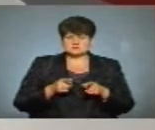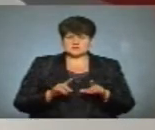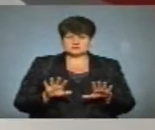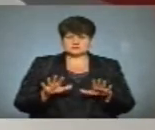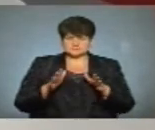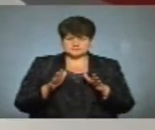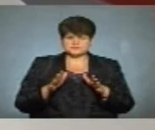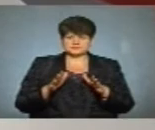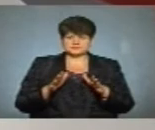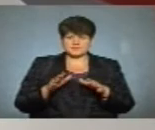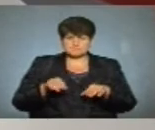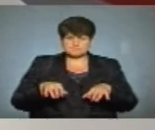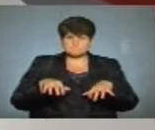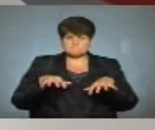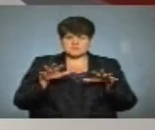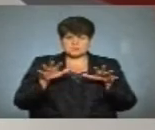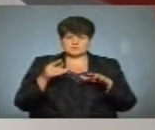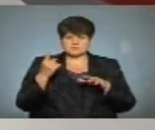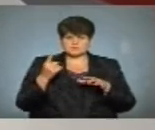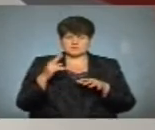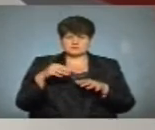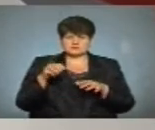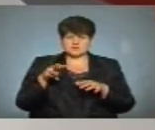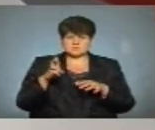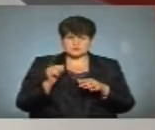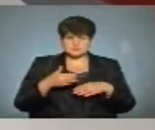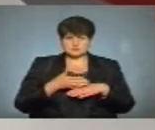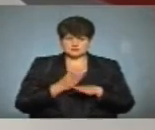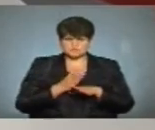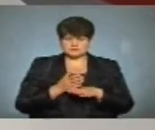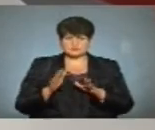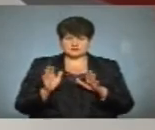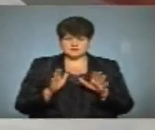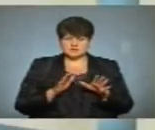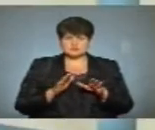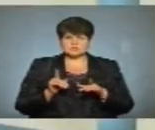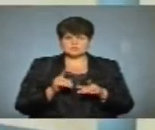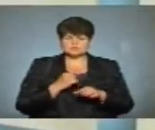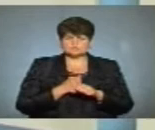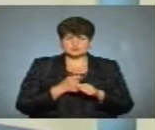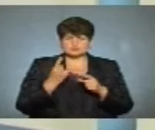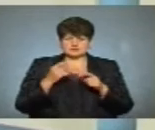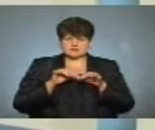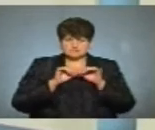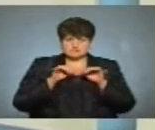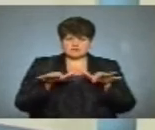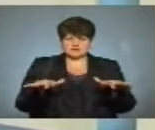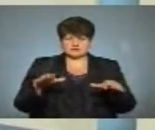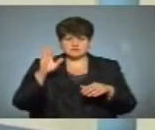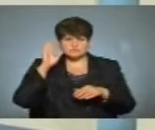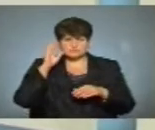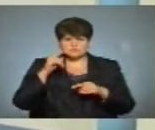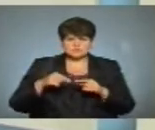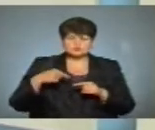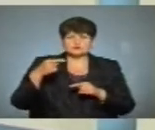склалася. Підтоплена одна дамба, зруйнована частина її, і що спричинило великий витік води до